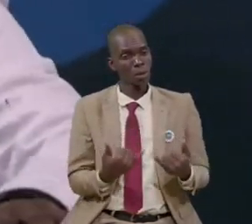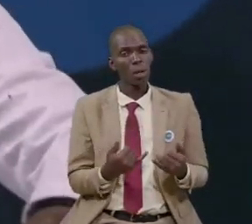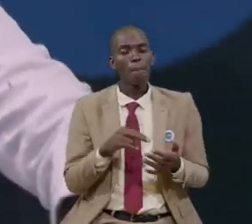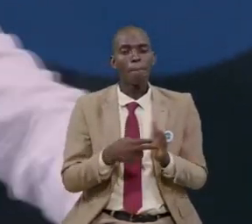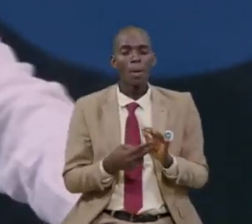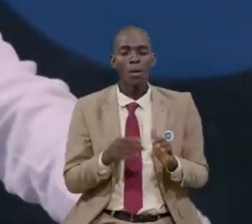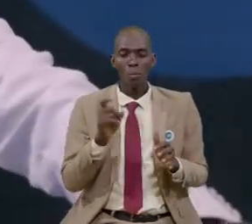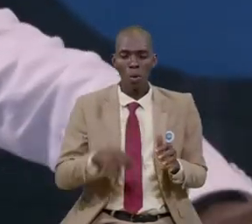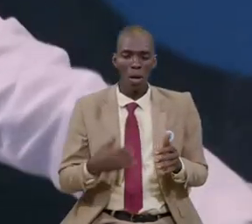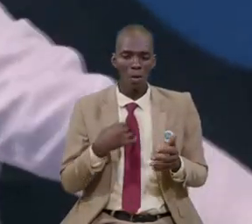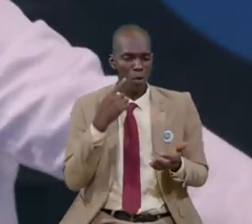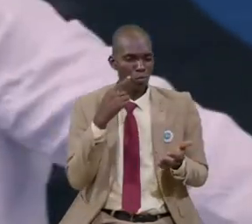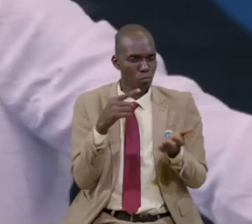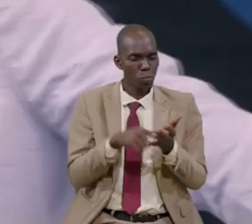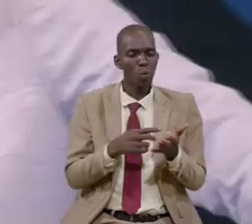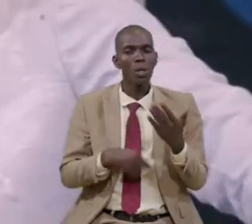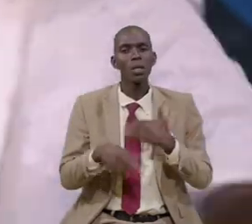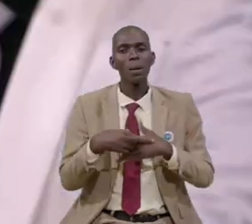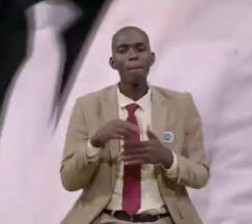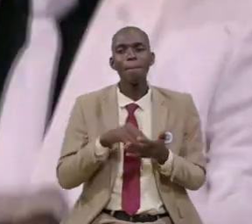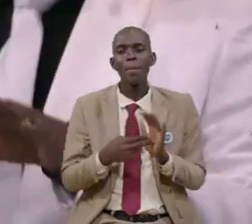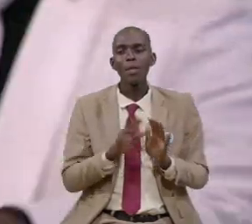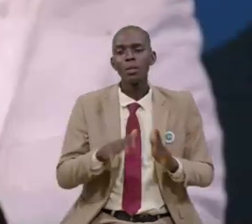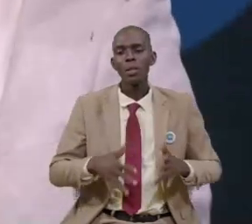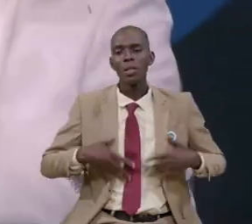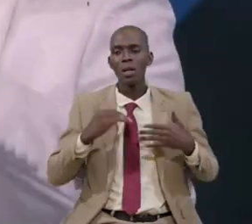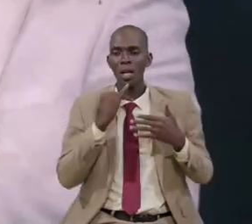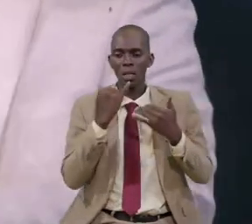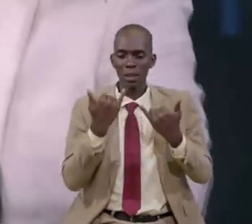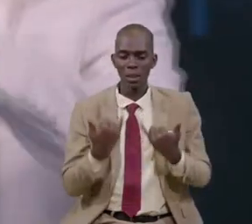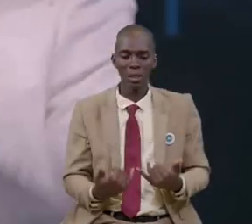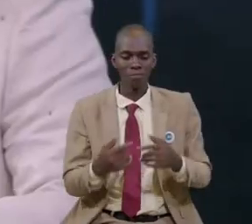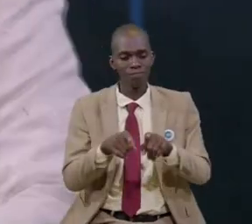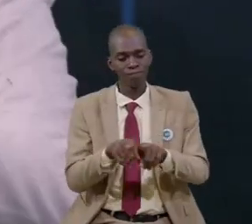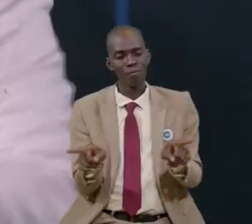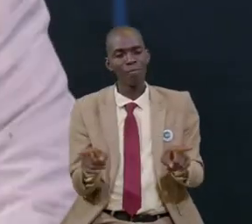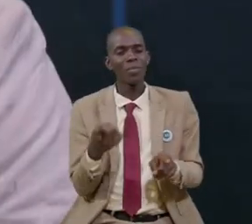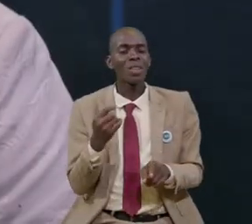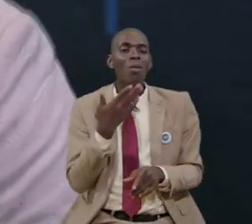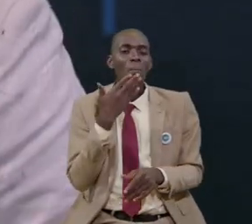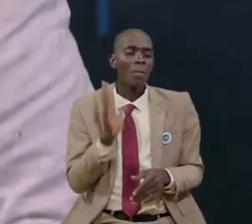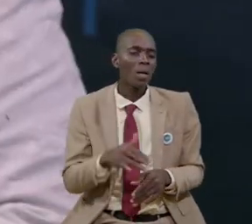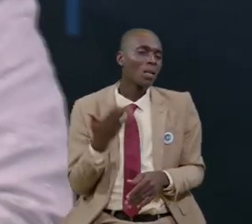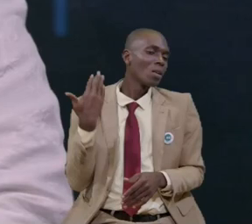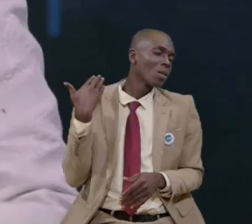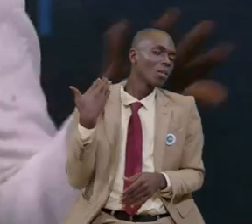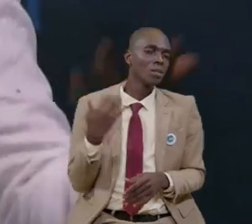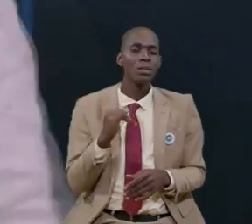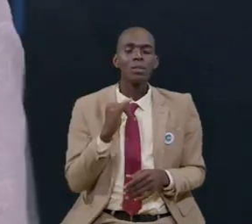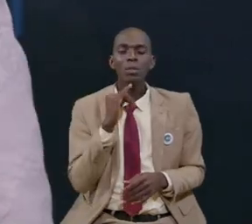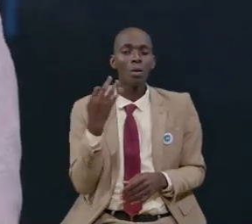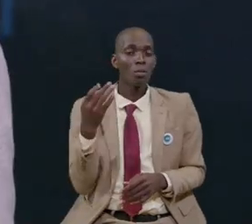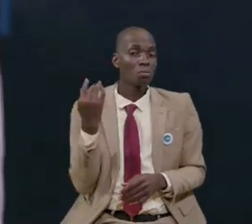que votre vie est maintenant différente. Les choses du passé, les choses qui ont mis